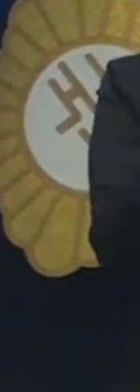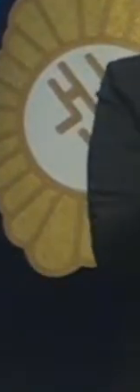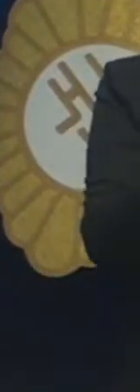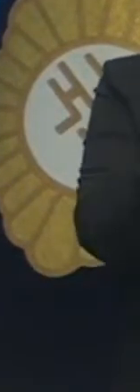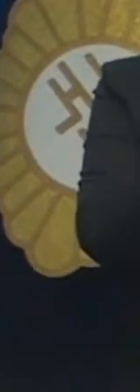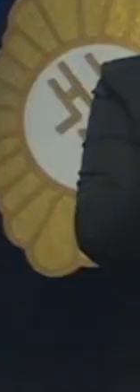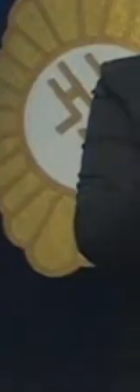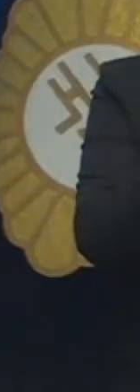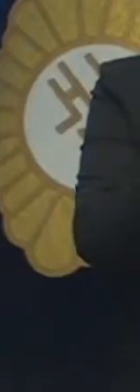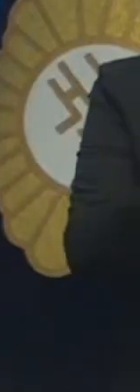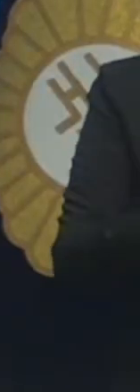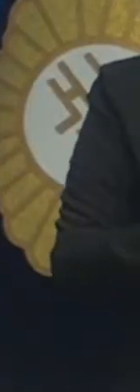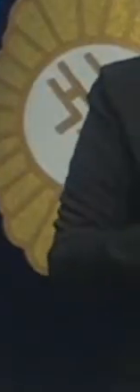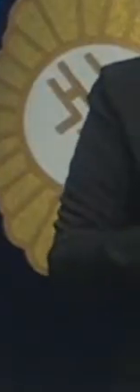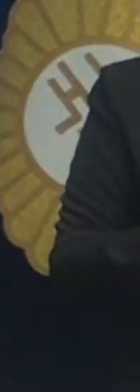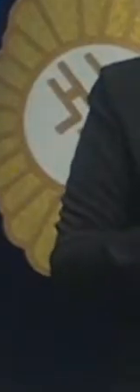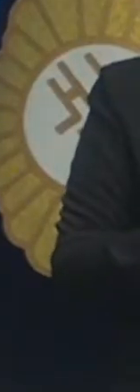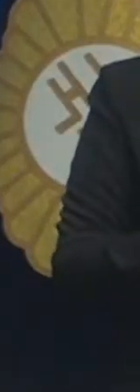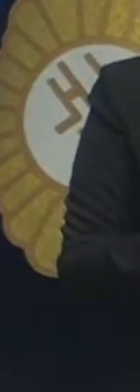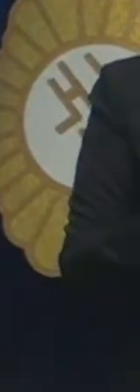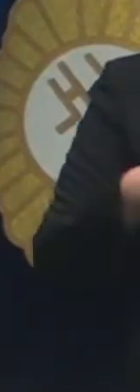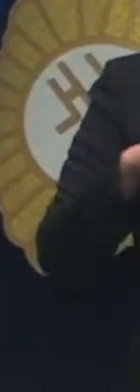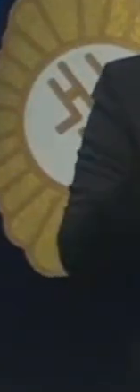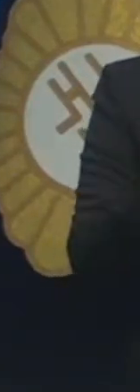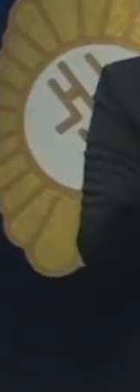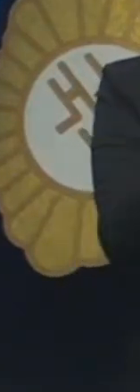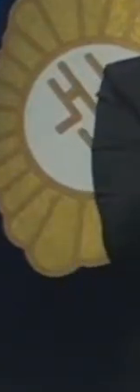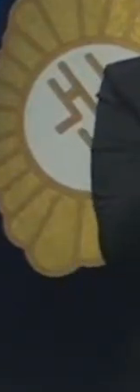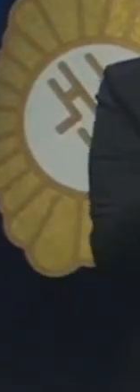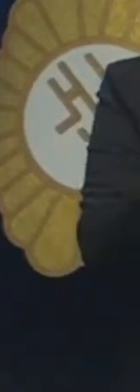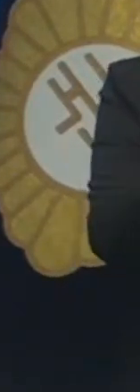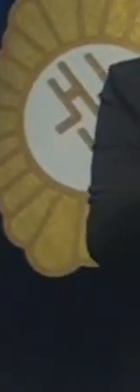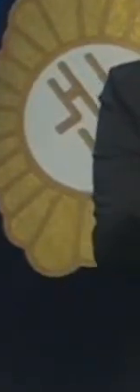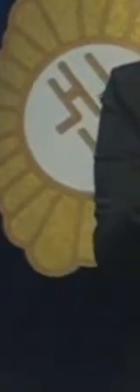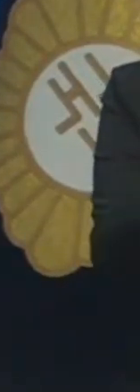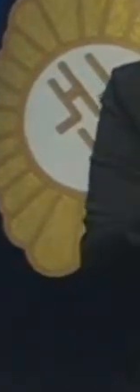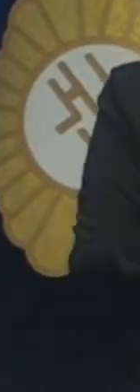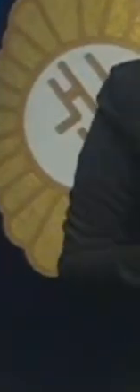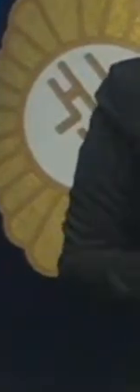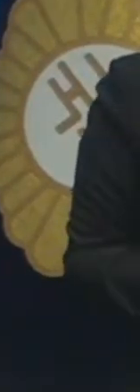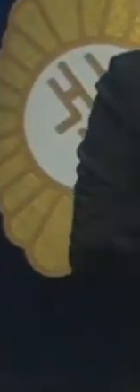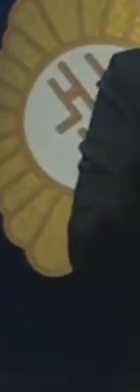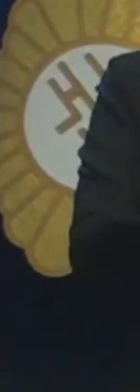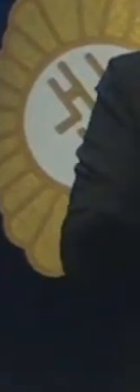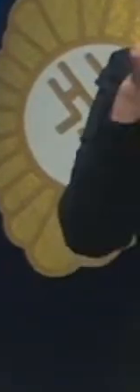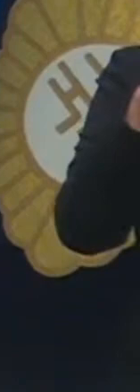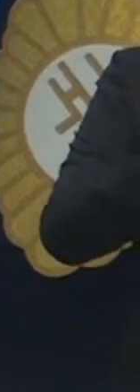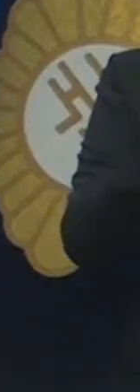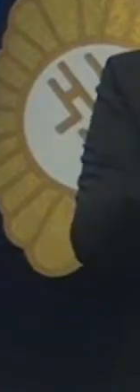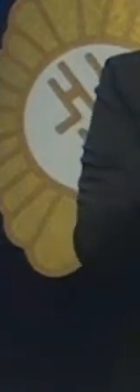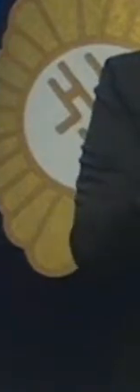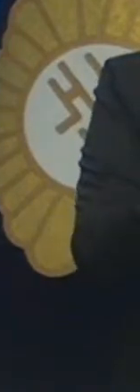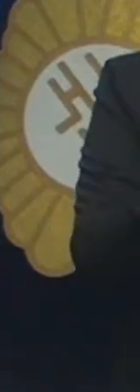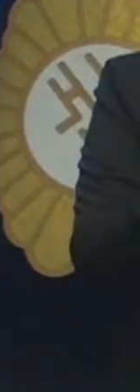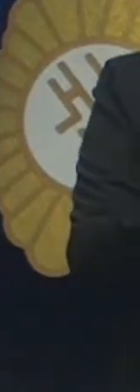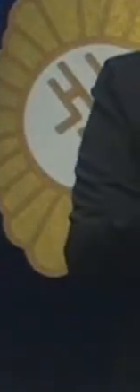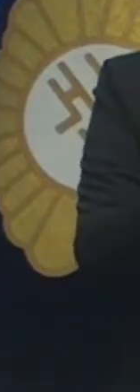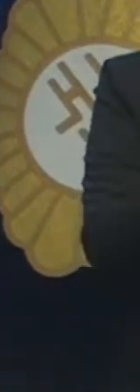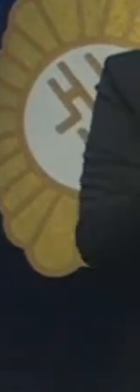의원과 조국혁신당 제가 공동대표 발의했습니다. 조속히 통과시켜 국민의 눈물을 닦아주어야